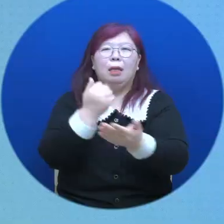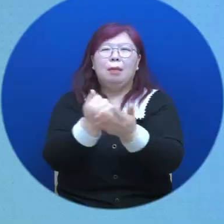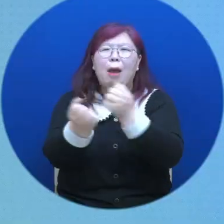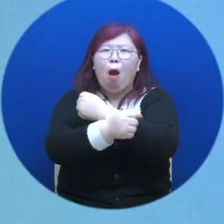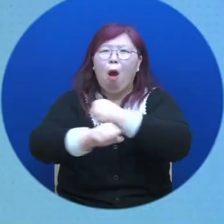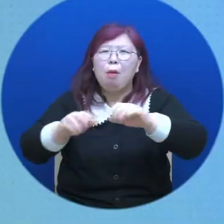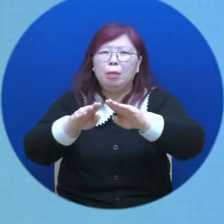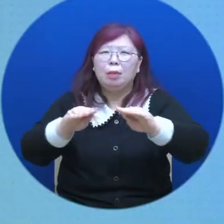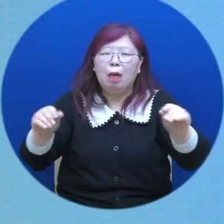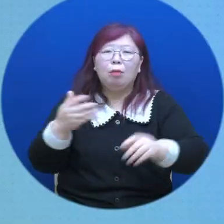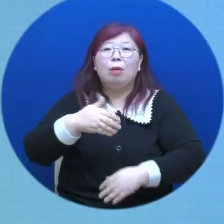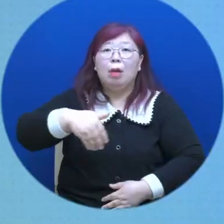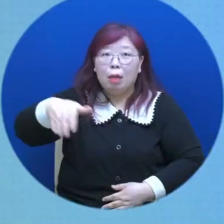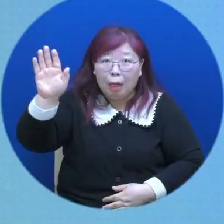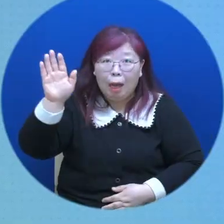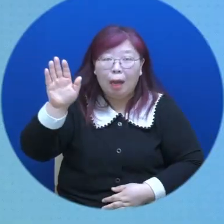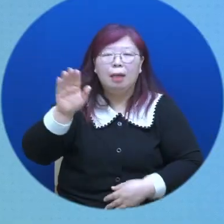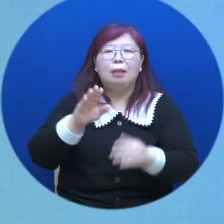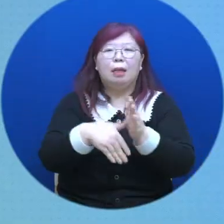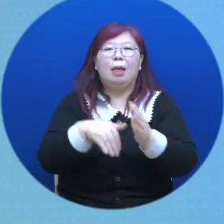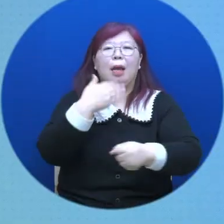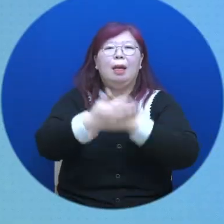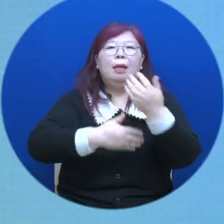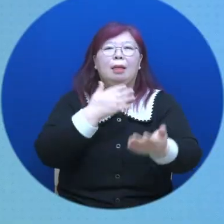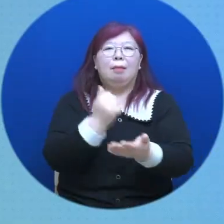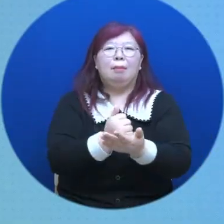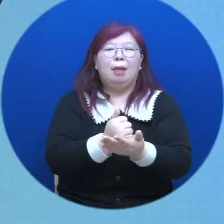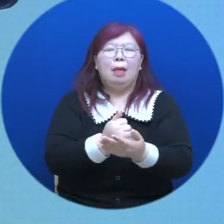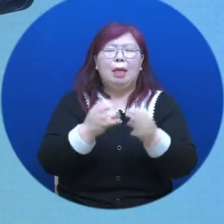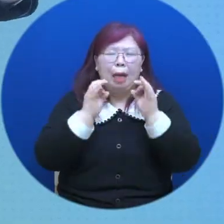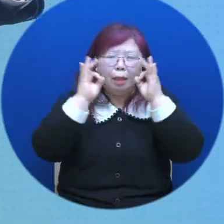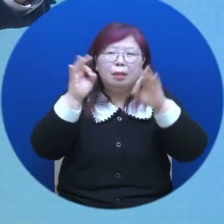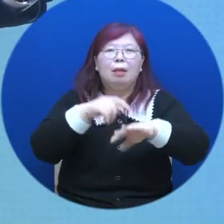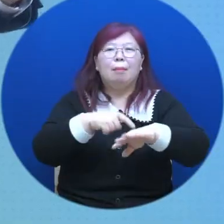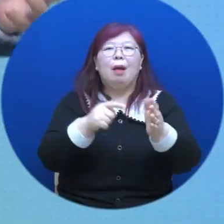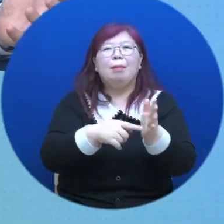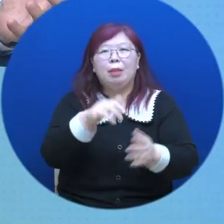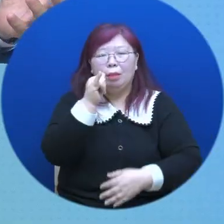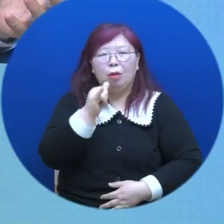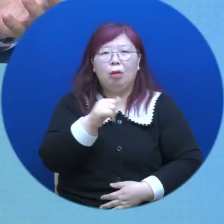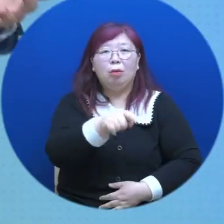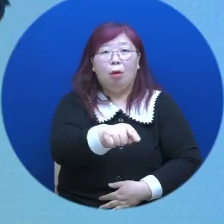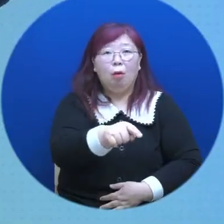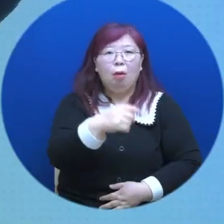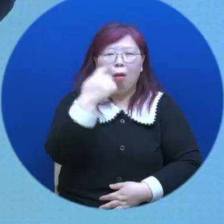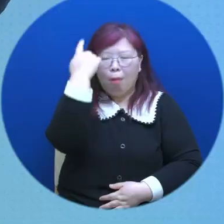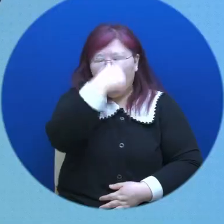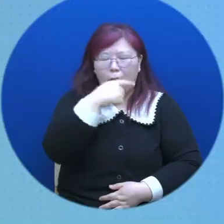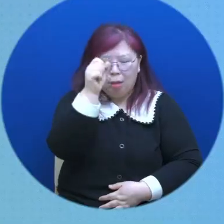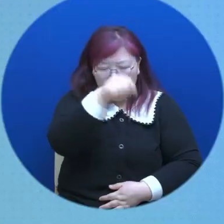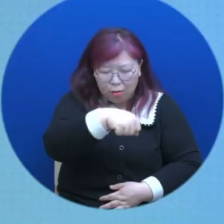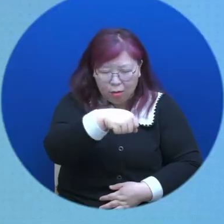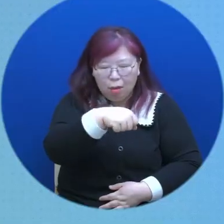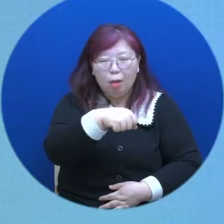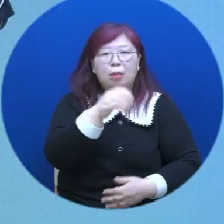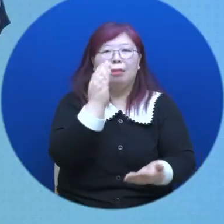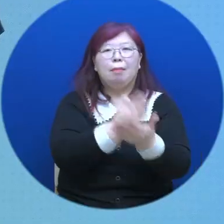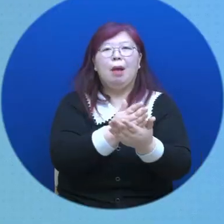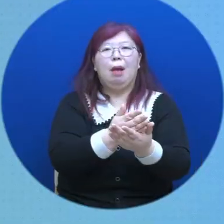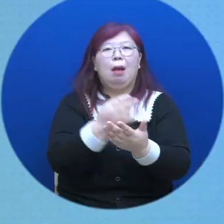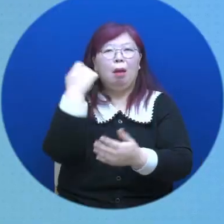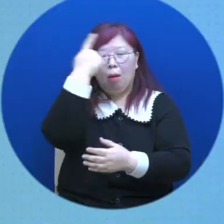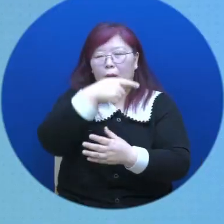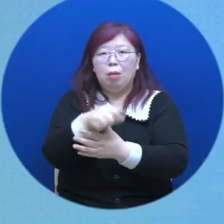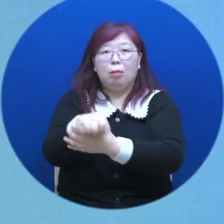하고 싶은 하나님의 간절한 마음이 있는 거죠. 머리 숙인 자여 머리를 들라.